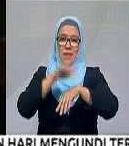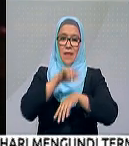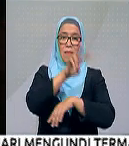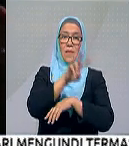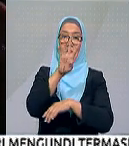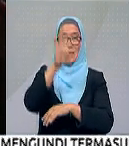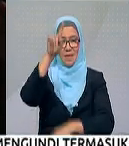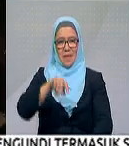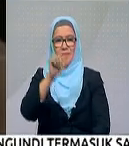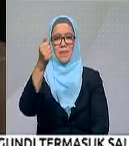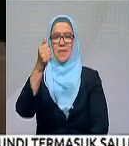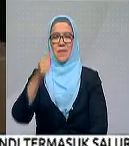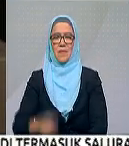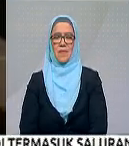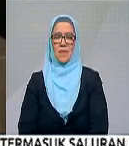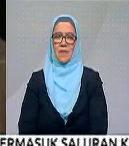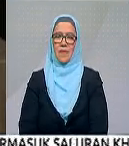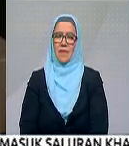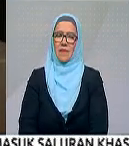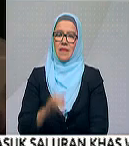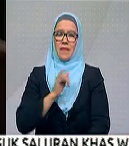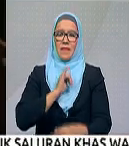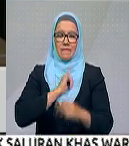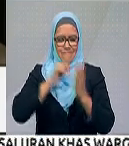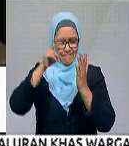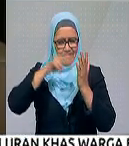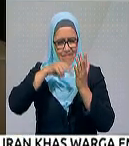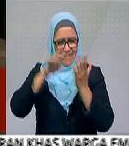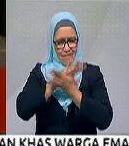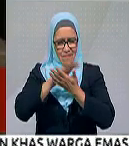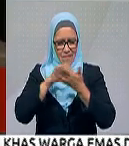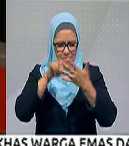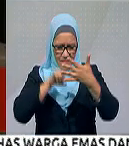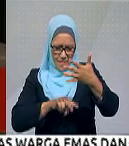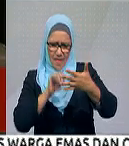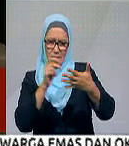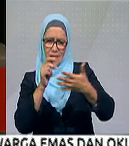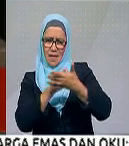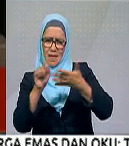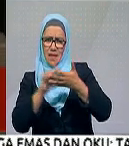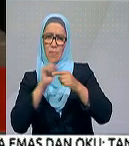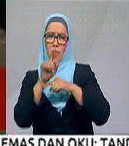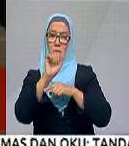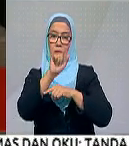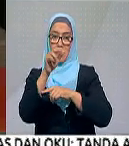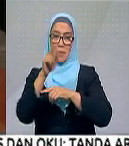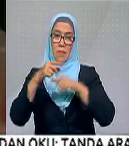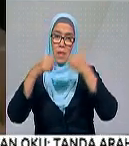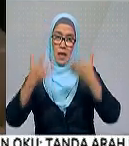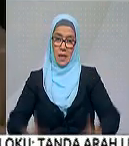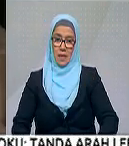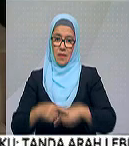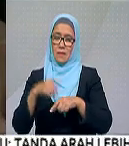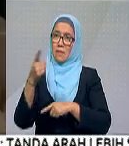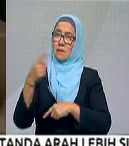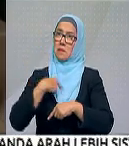Oktober ini. I baca sinopsis semua, wow, Azlinda ni memang sangat heavy. And then macam, diorang ni berani eh panggil saya buat